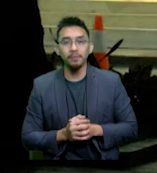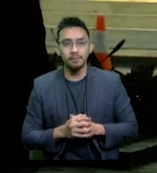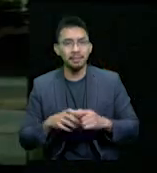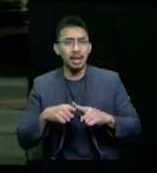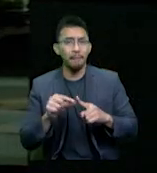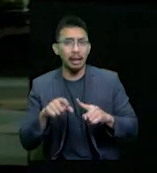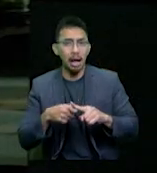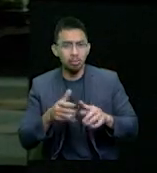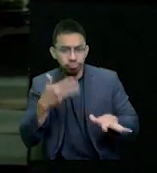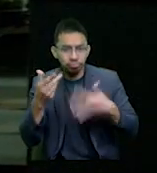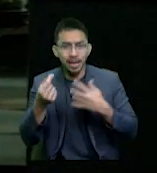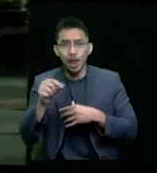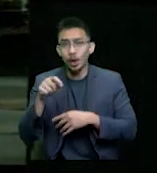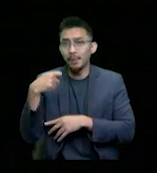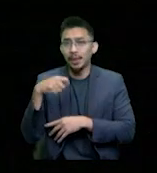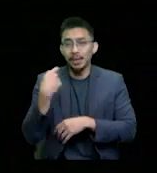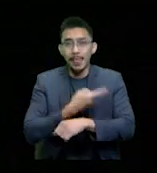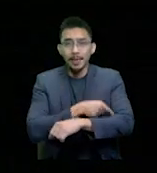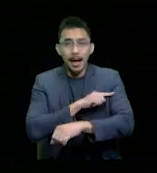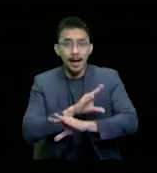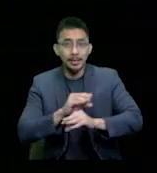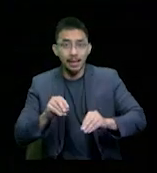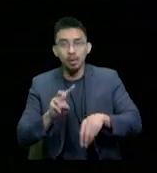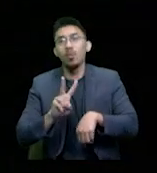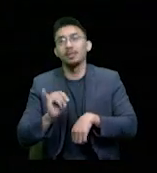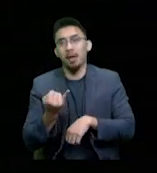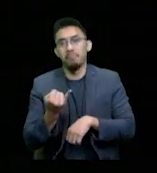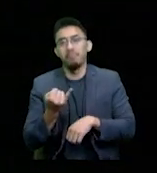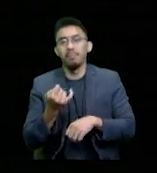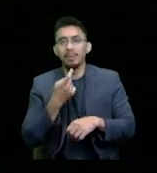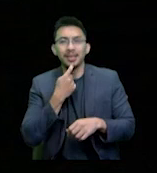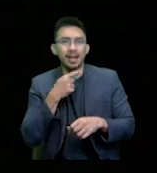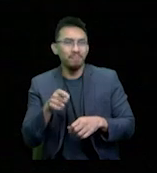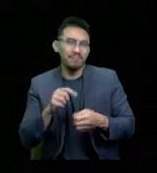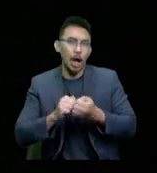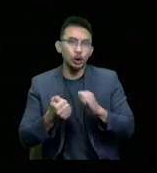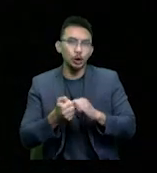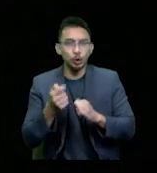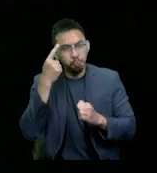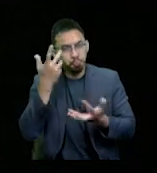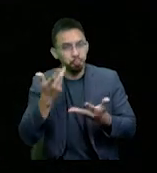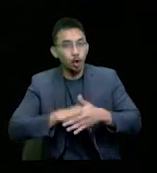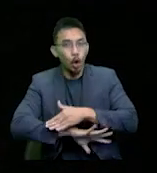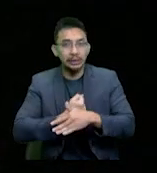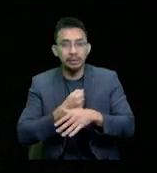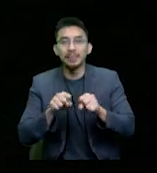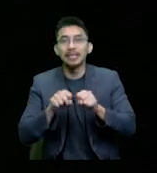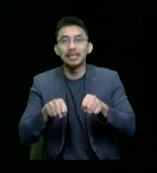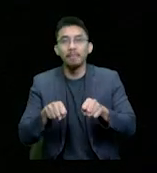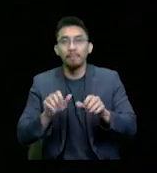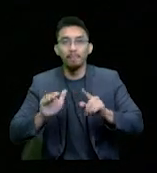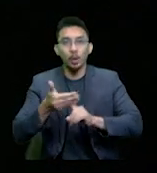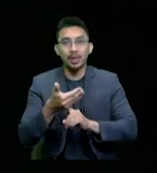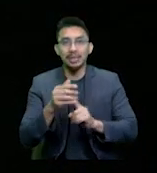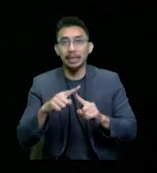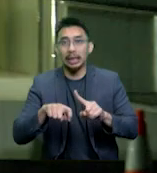Penggeledahan tim KPK di kantor Kementerian Tenaga Kerja berlangsung 2 jam, diduga terkait pengusutan kasus dugaan korupsi pengadaan SIS proteksi